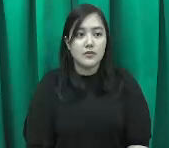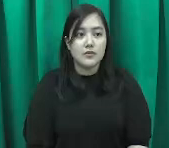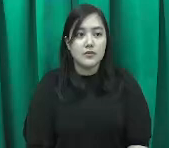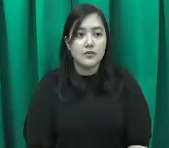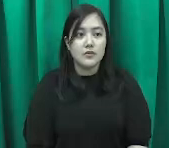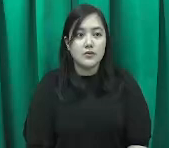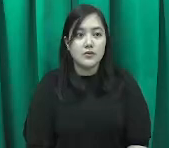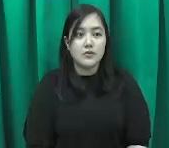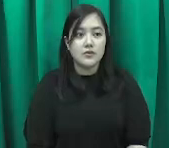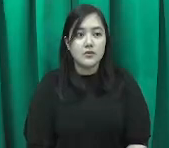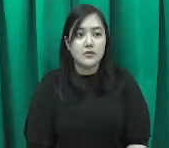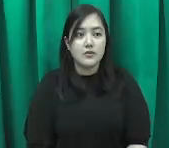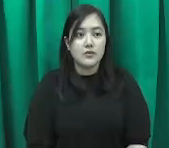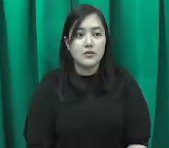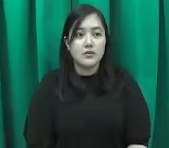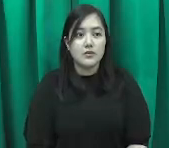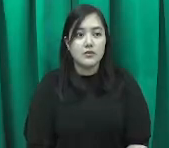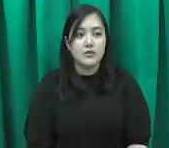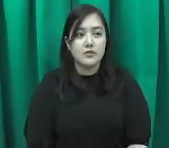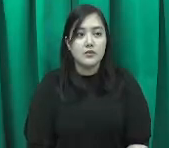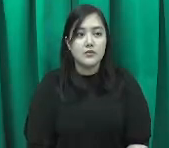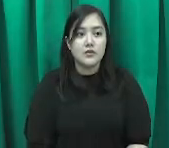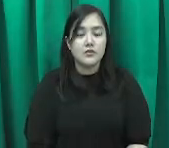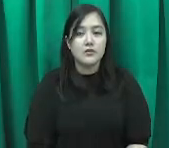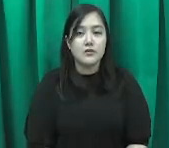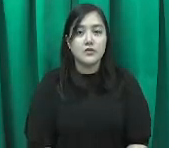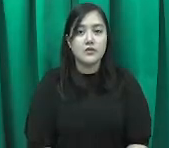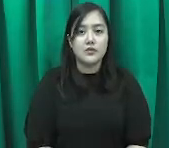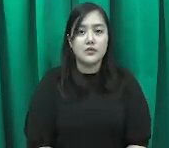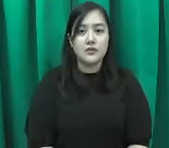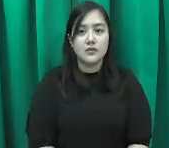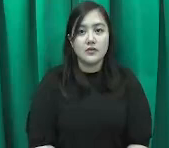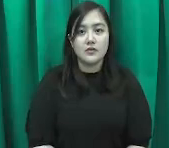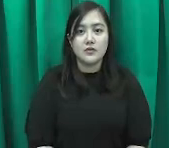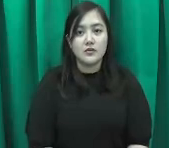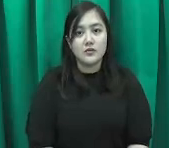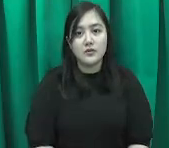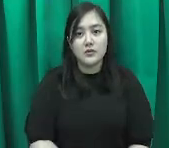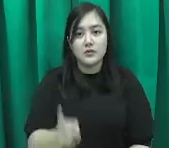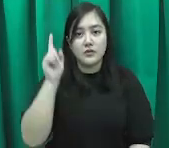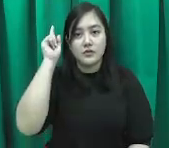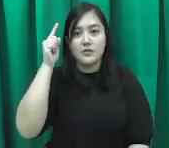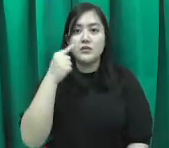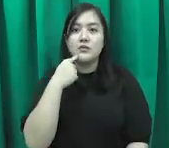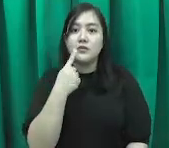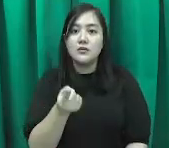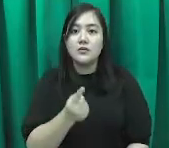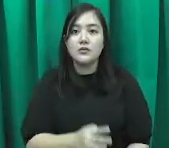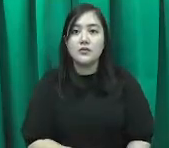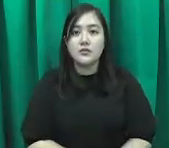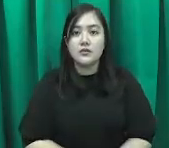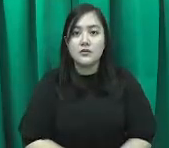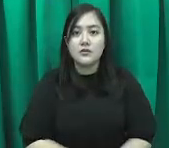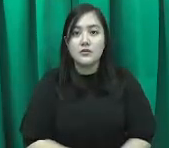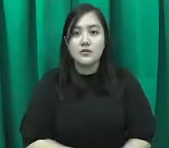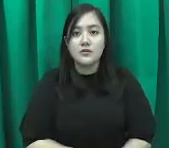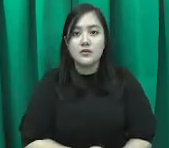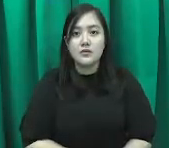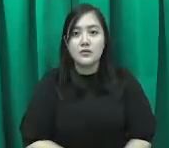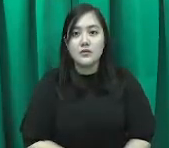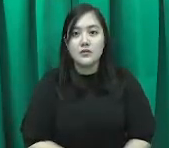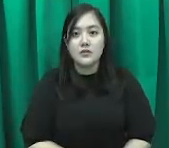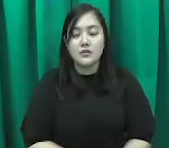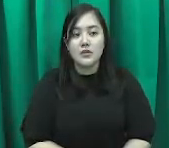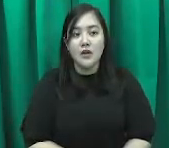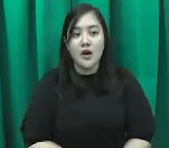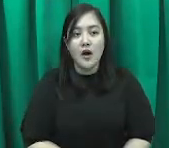mother, yung decision yun, eh, almost the same thinking na kayo. Yes, yeah. So, kaya nga dito sinabi dito sa Bible, kaya pareho na kayong ano, yes, eh.